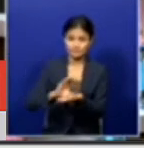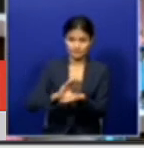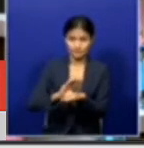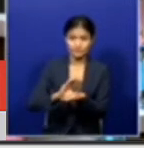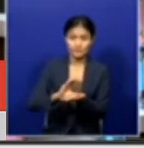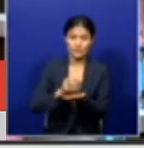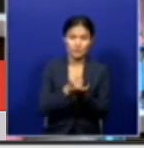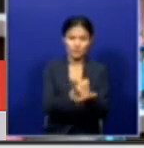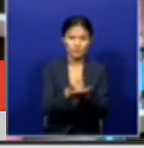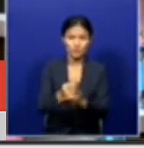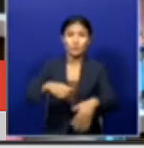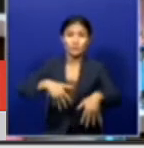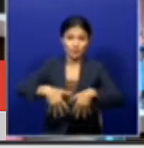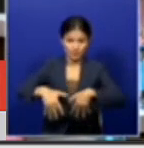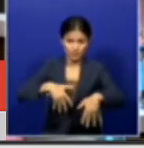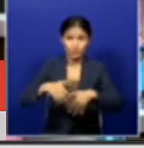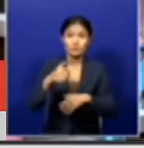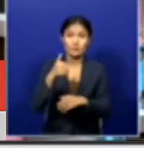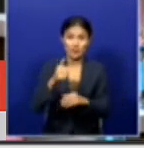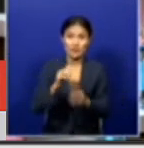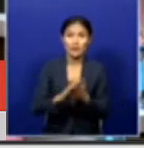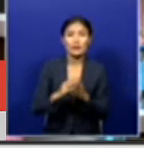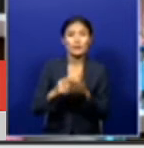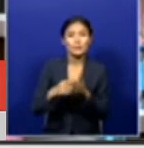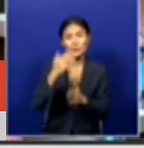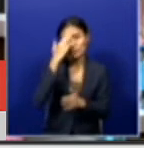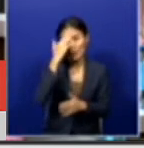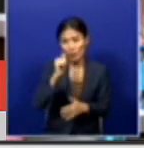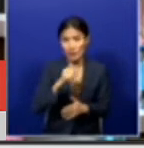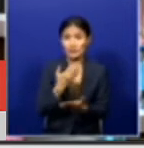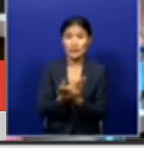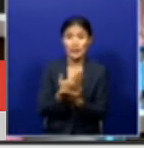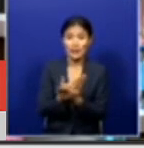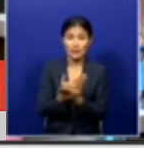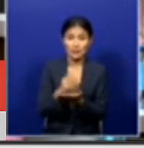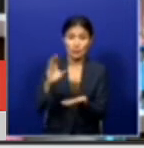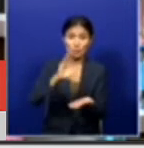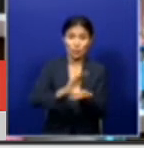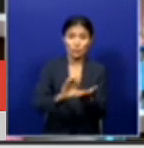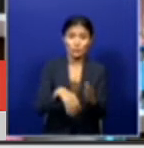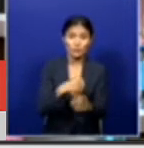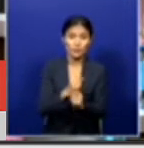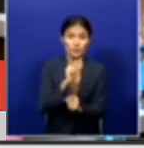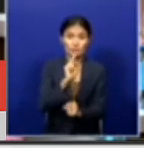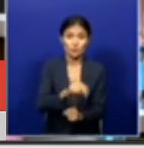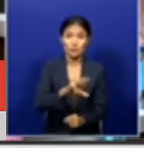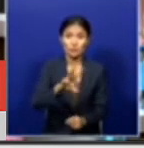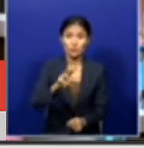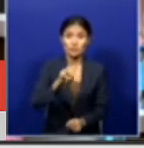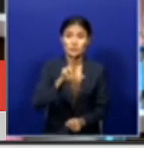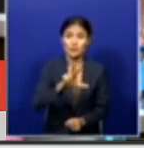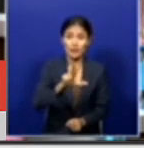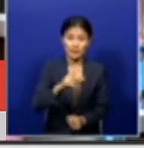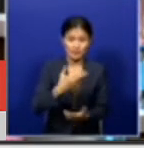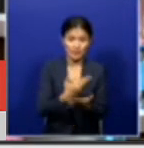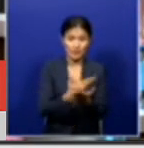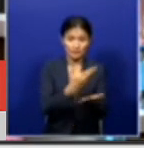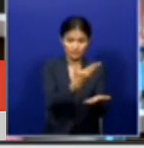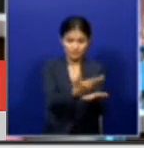วงทีเพราะมีงบประมาณปี2563ให้ปรับเกลี่ยอยู่ก่อน